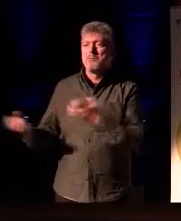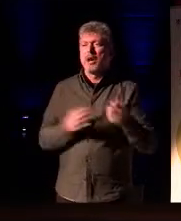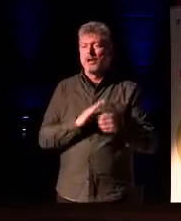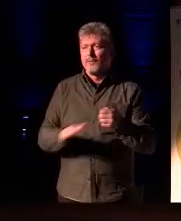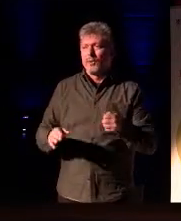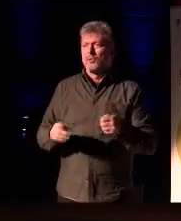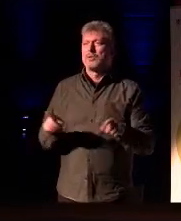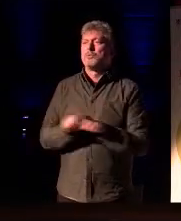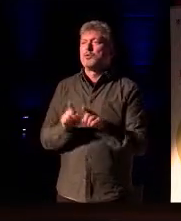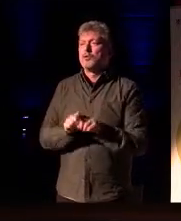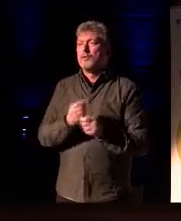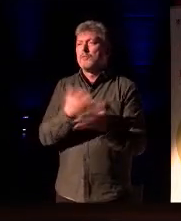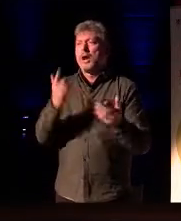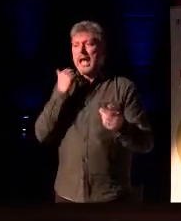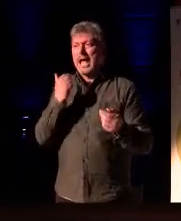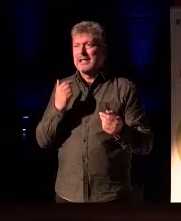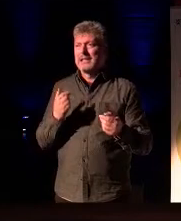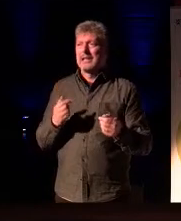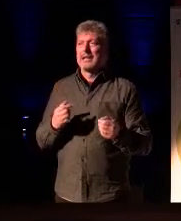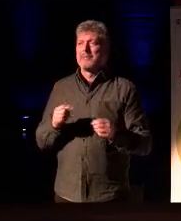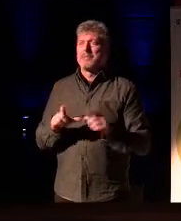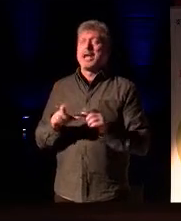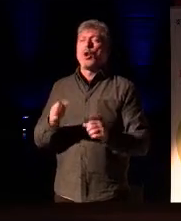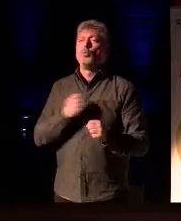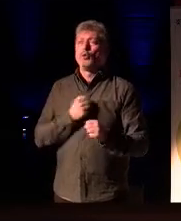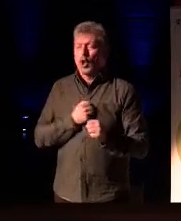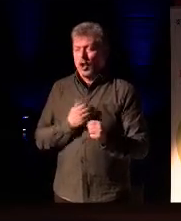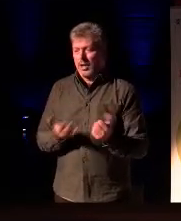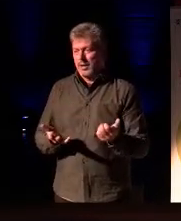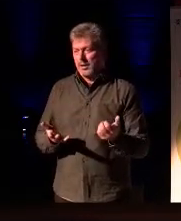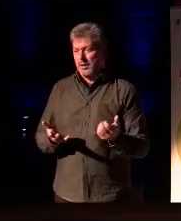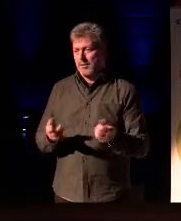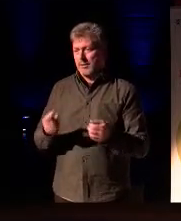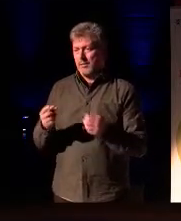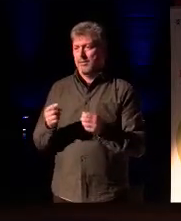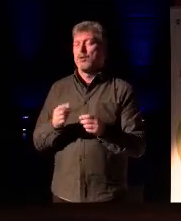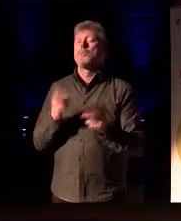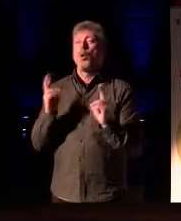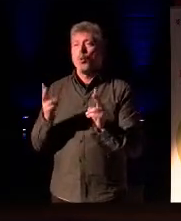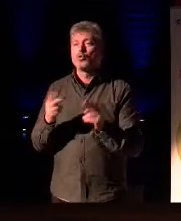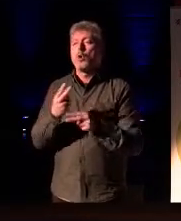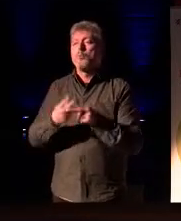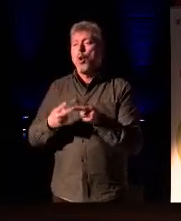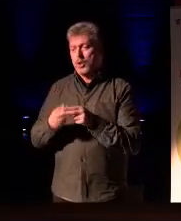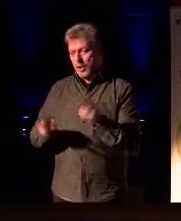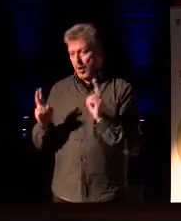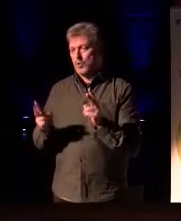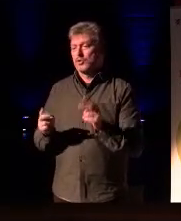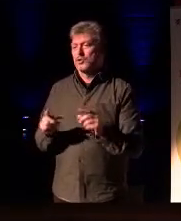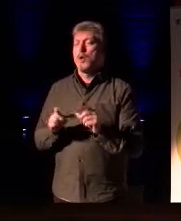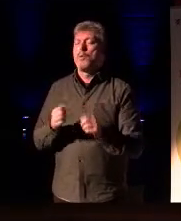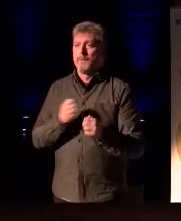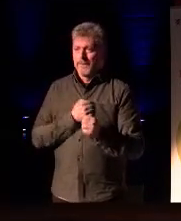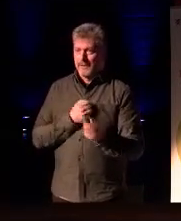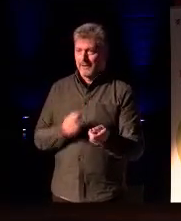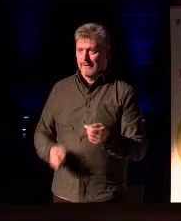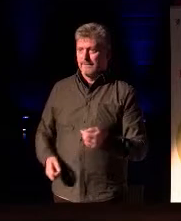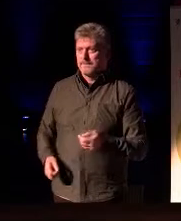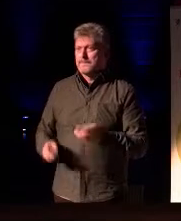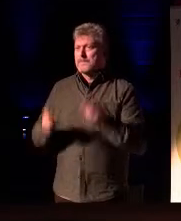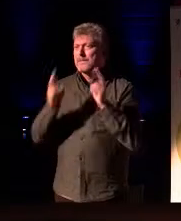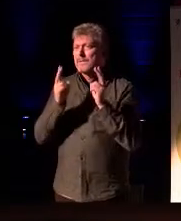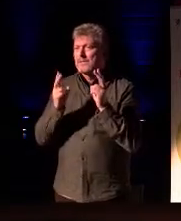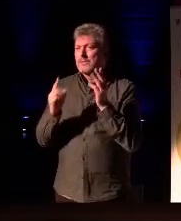utrygg, både for mange eldre, men også for deres pårørende. Og jeg møter ofte, særlig gjennom sosiale